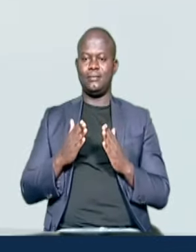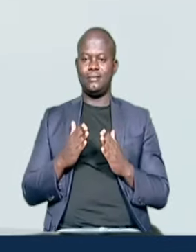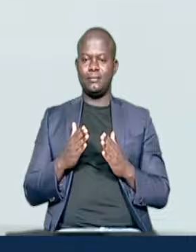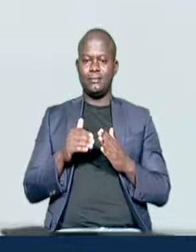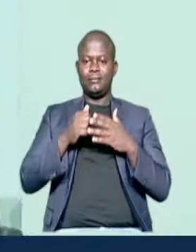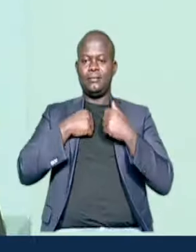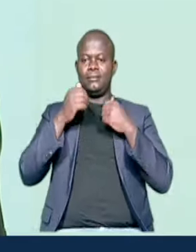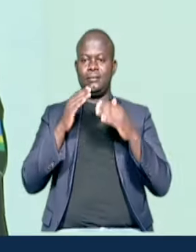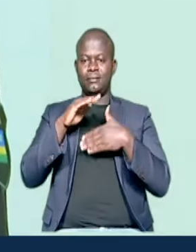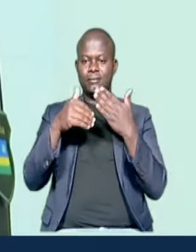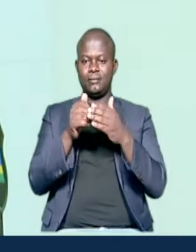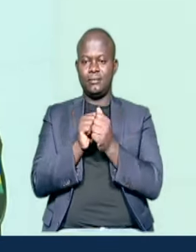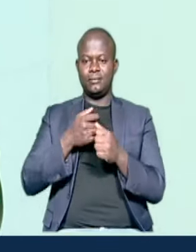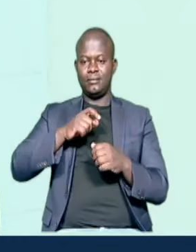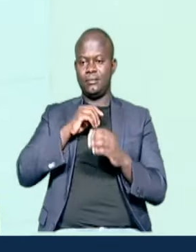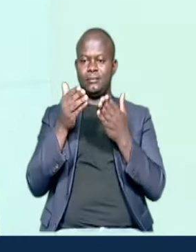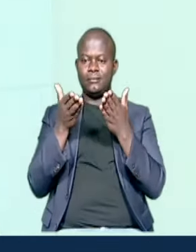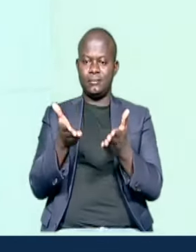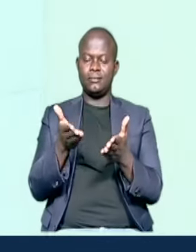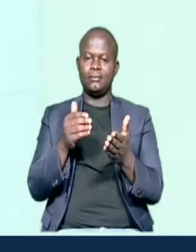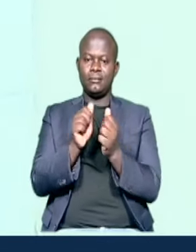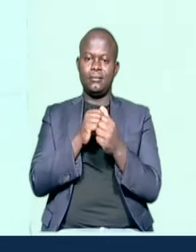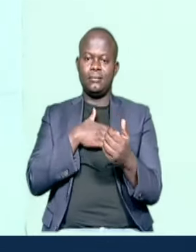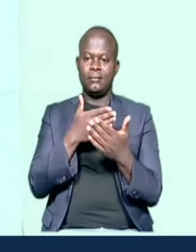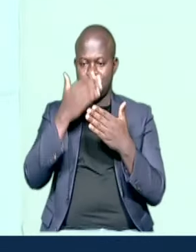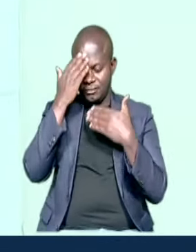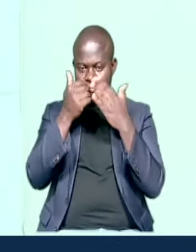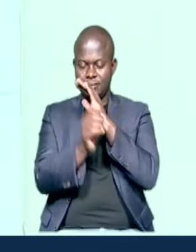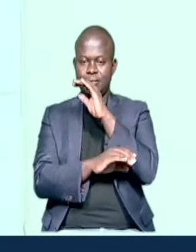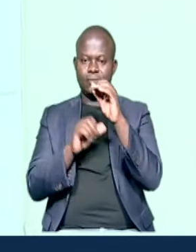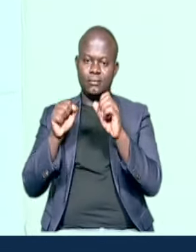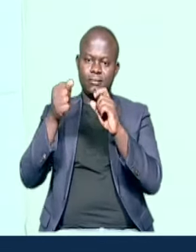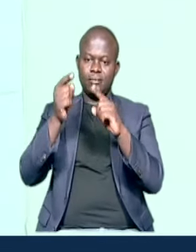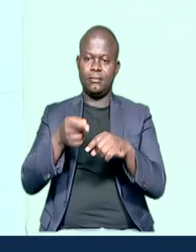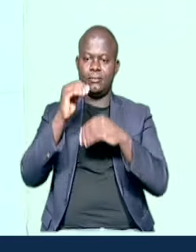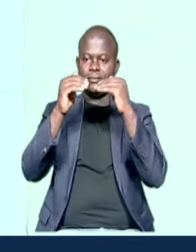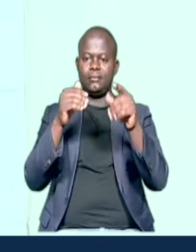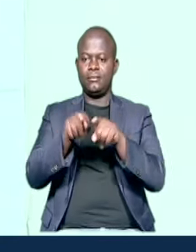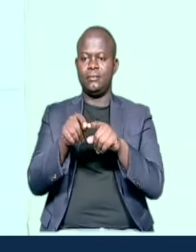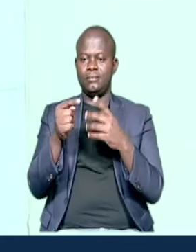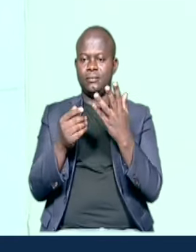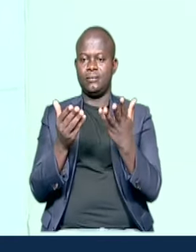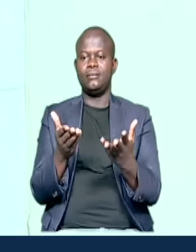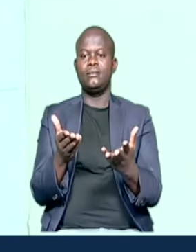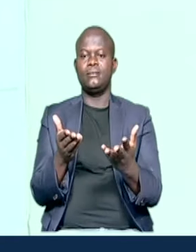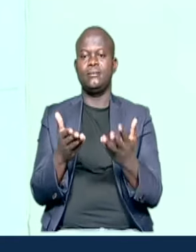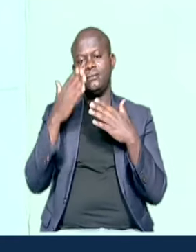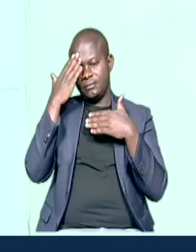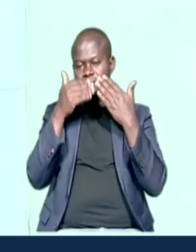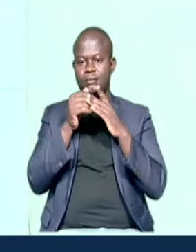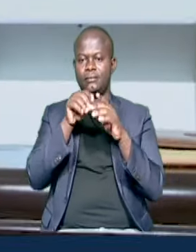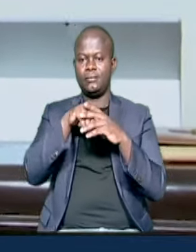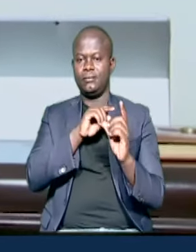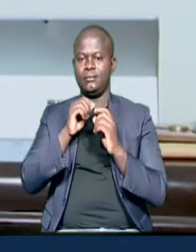ku Banyarwanda bose ku ntwari ziriho n'izitanze kugira ngo igihugu kibe kigeze ku rwego kiriho. Yego. Kujya mu gisirikare